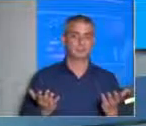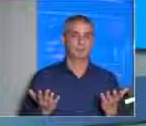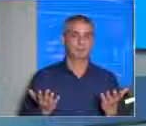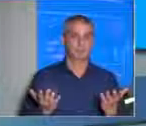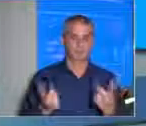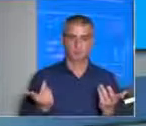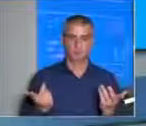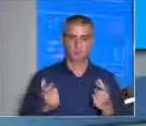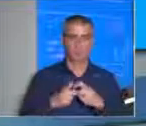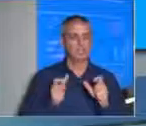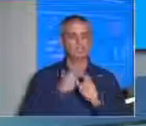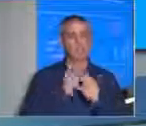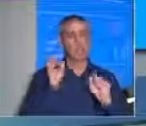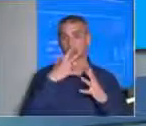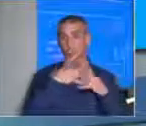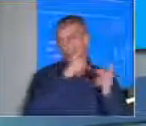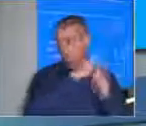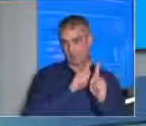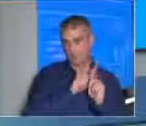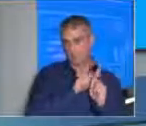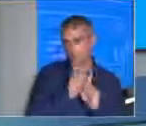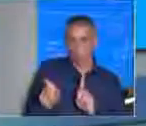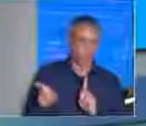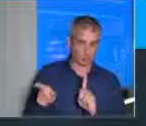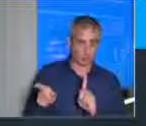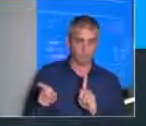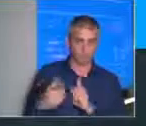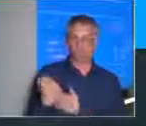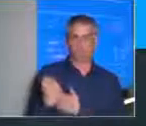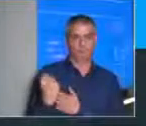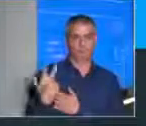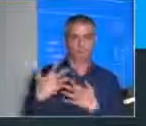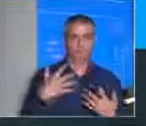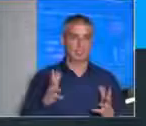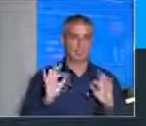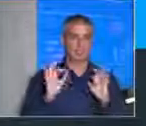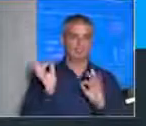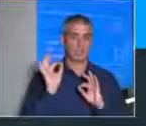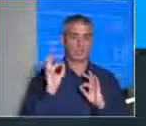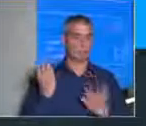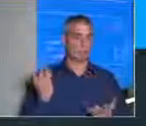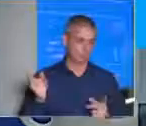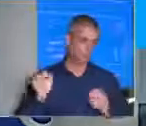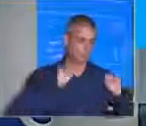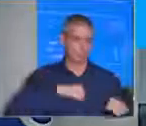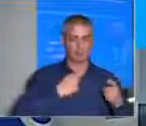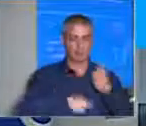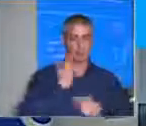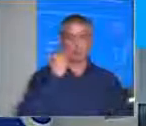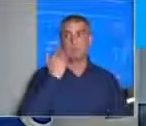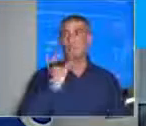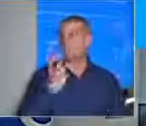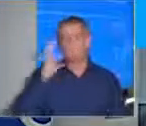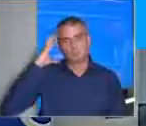את השטרי חוב של ארצות הברית, שבעצם הם, יש להם בבעלות 10% על הכלכלה האמריקאית. זאת אומרת,